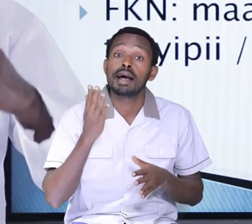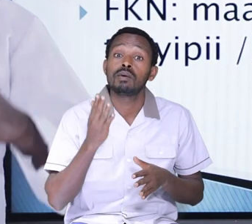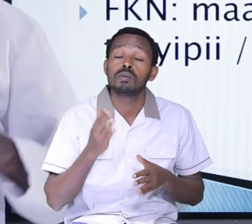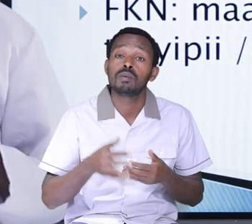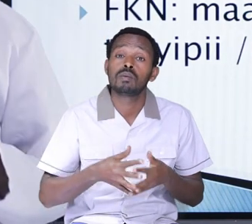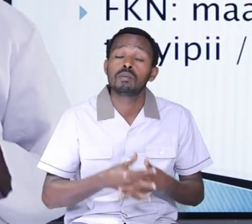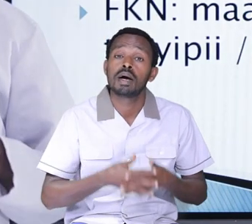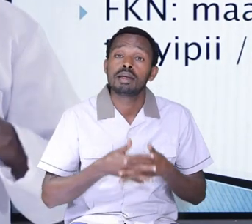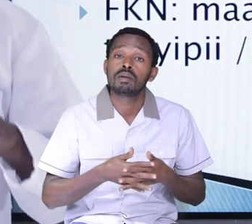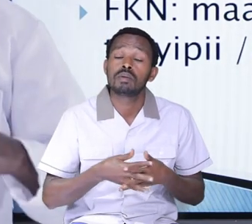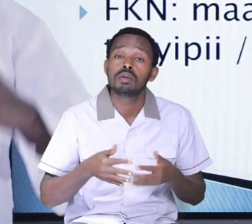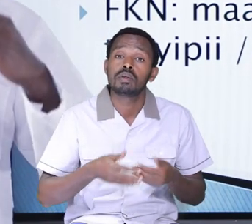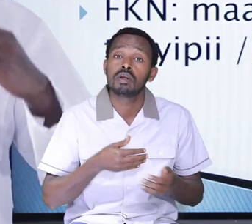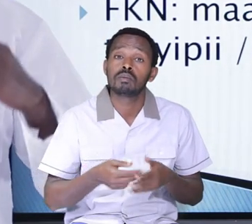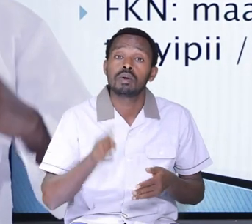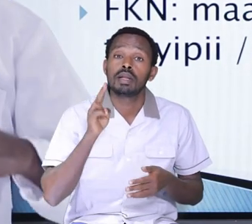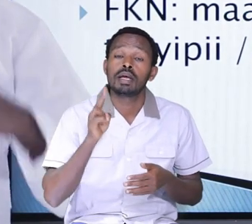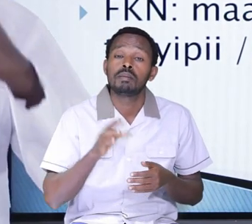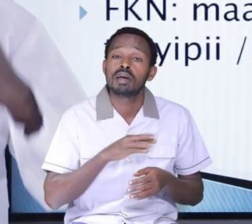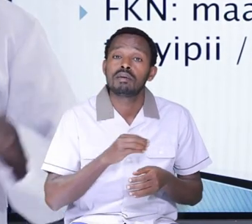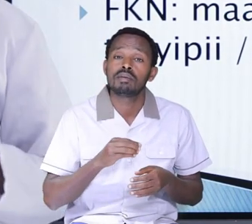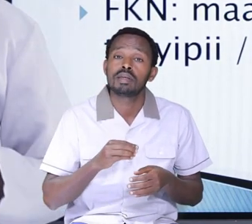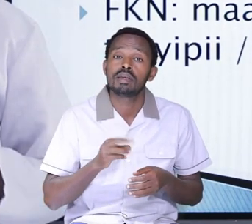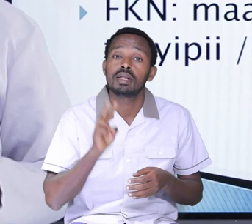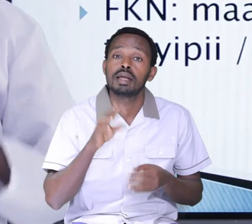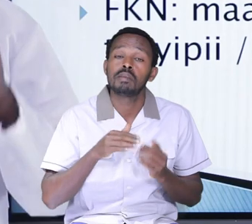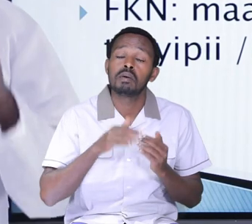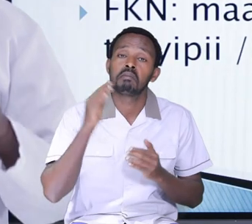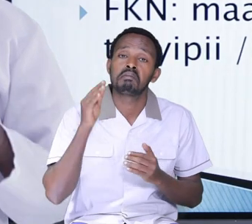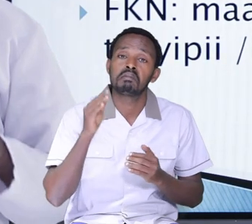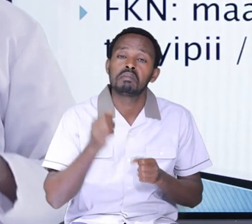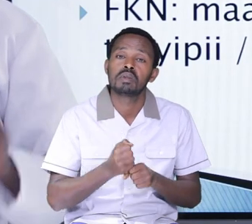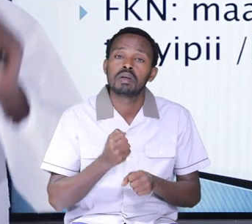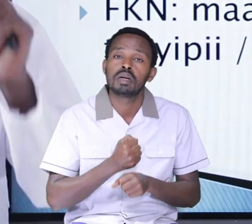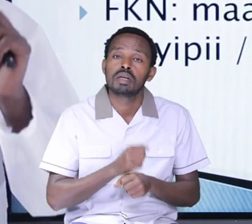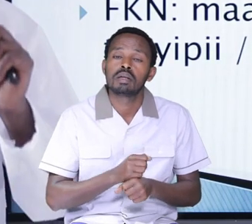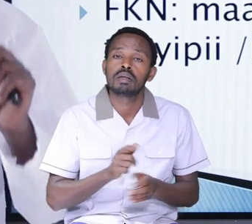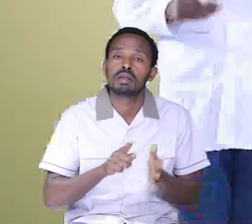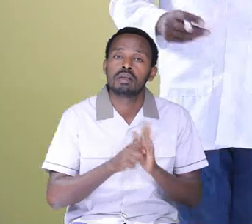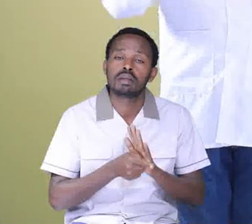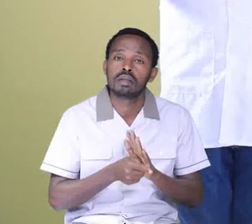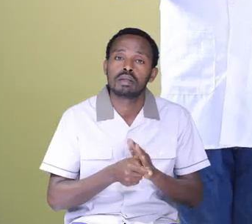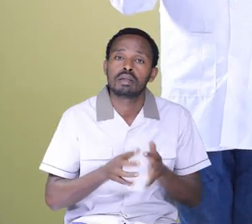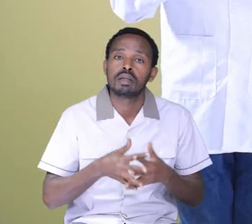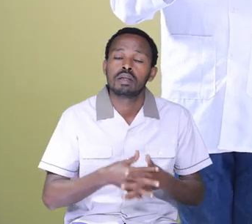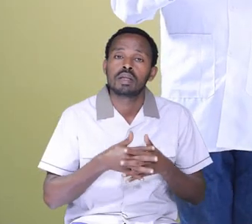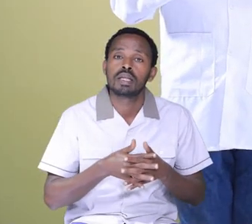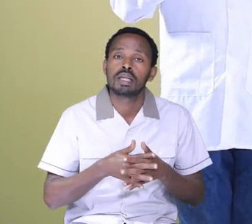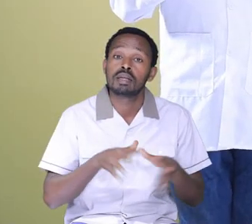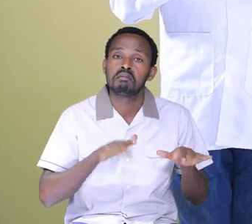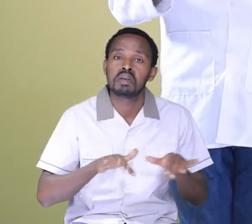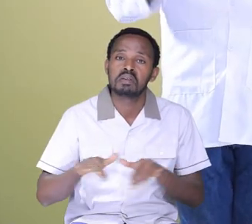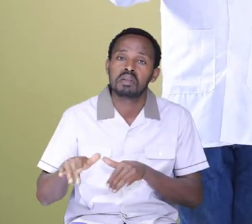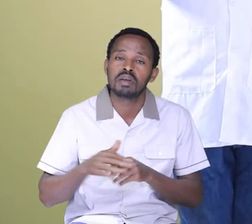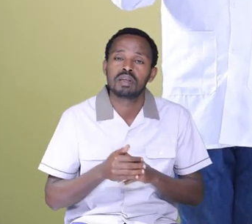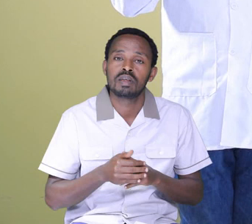ol walitti qindaa'anii irraa uumamuu kan danda'anidha. Fakkeenyaaf kanneen akka maashinii taayippistii